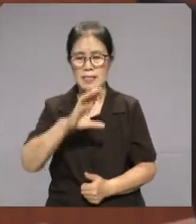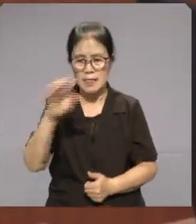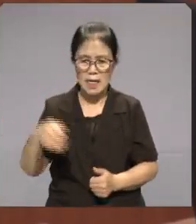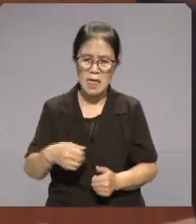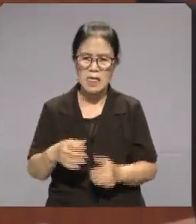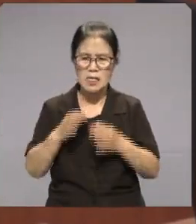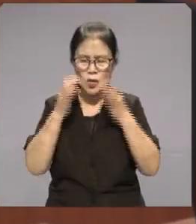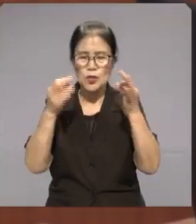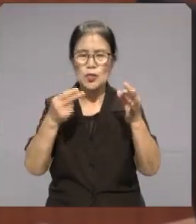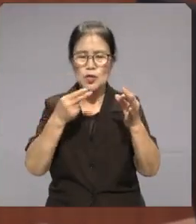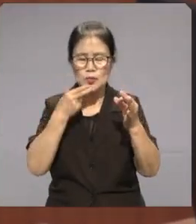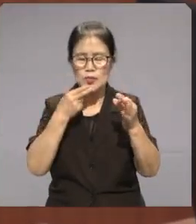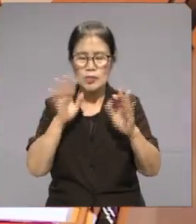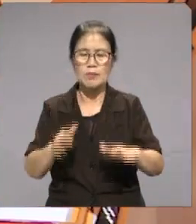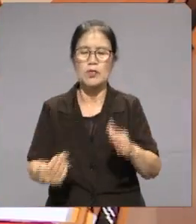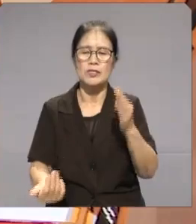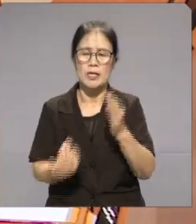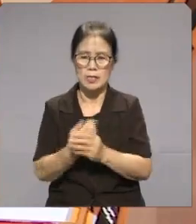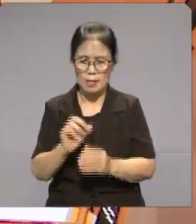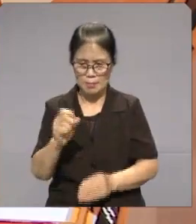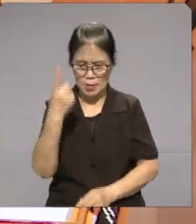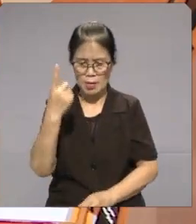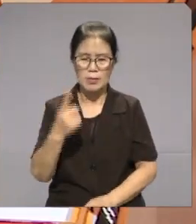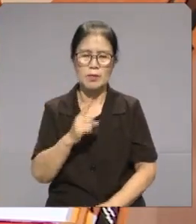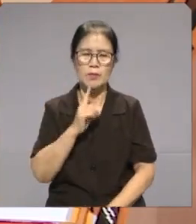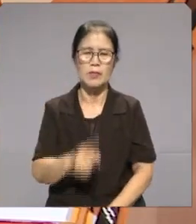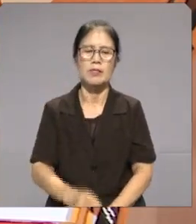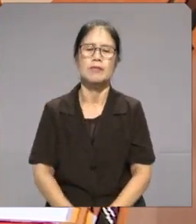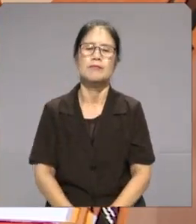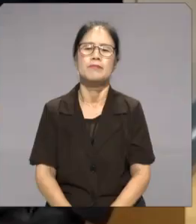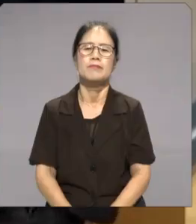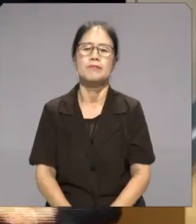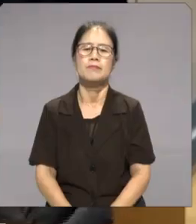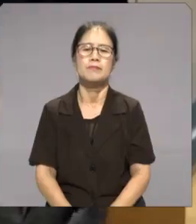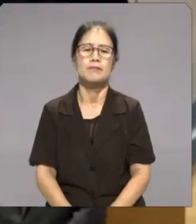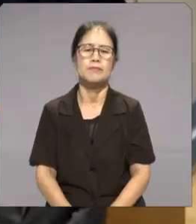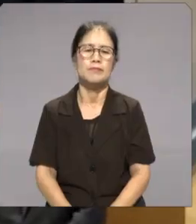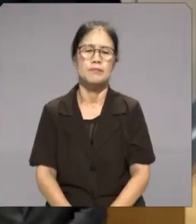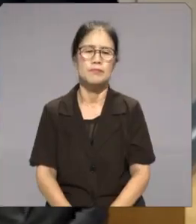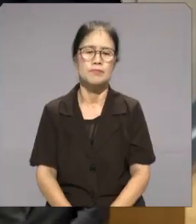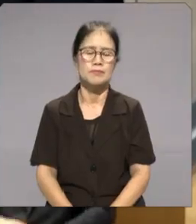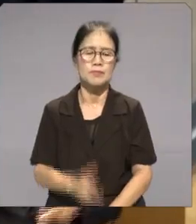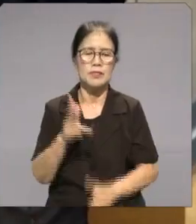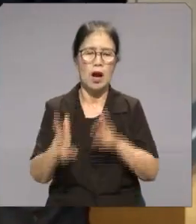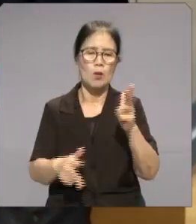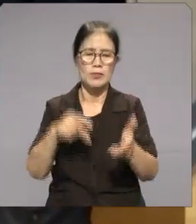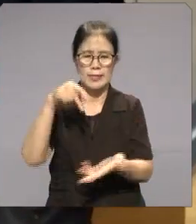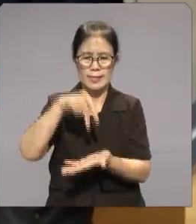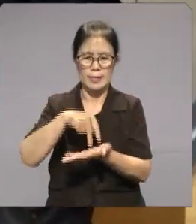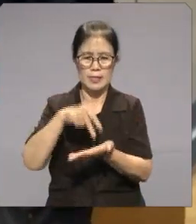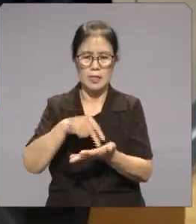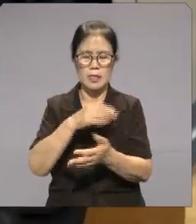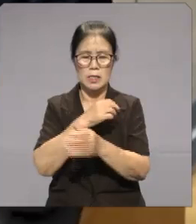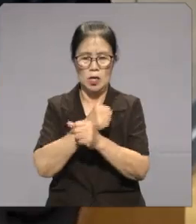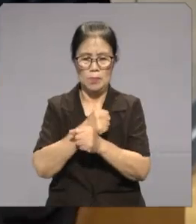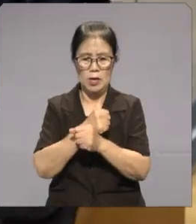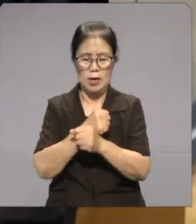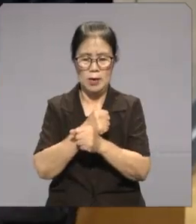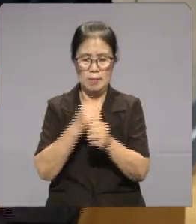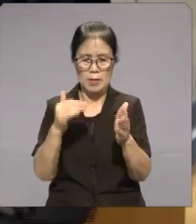무성이가 이번 사태의 발단이라고 반했습니다 사업자 측이 협약